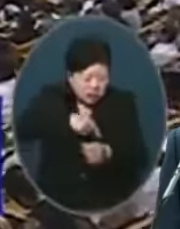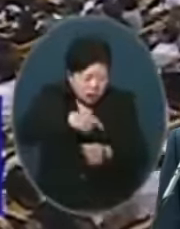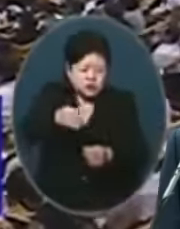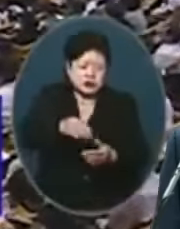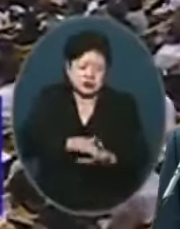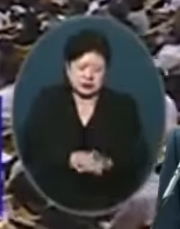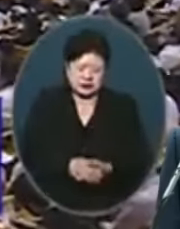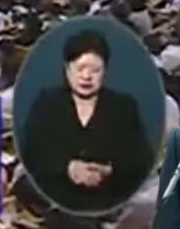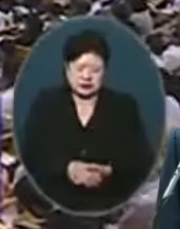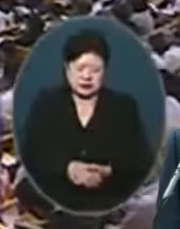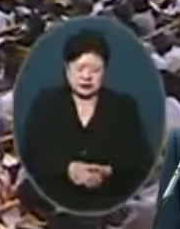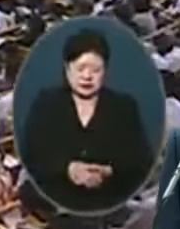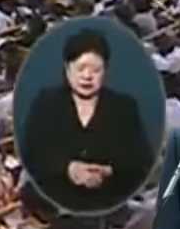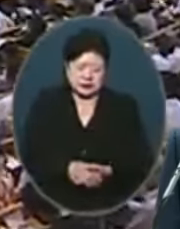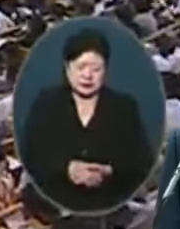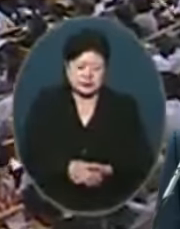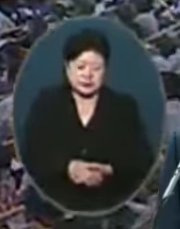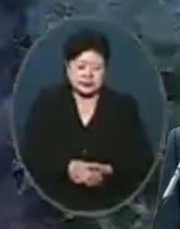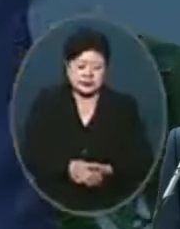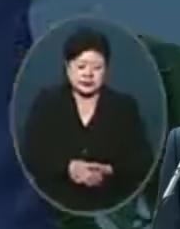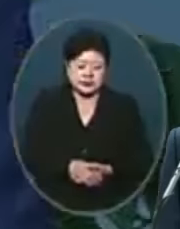넣었더라.